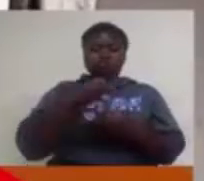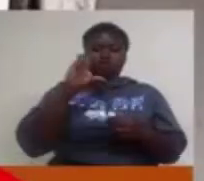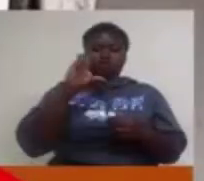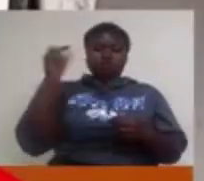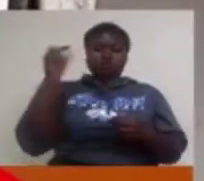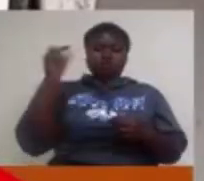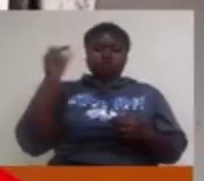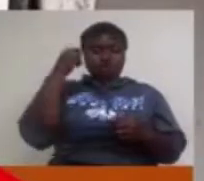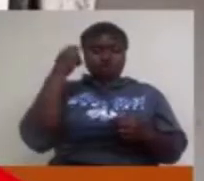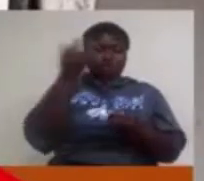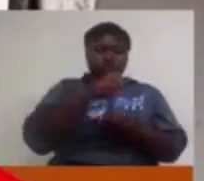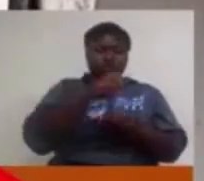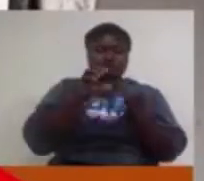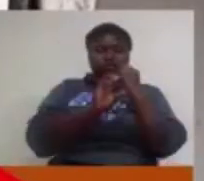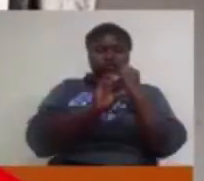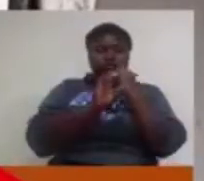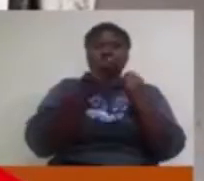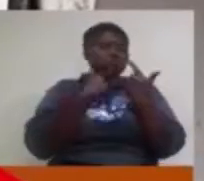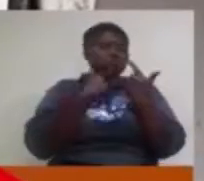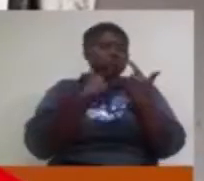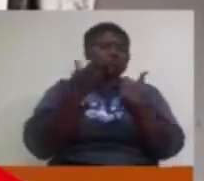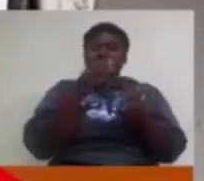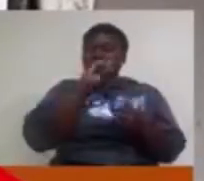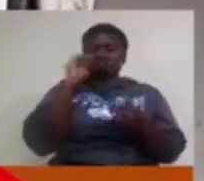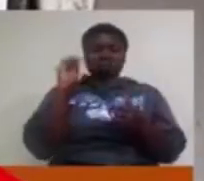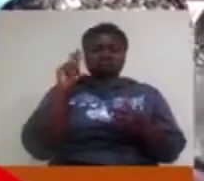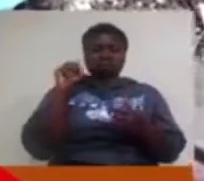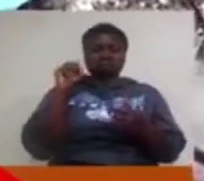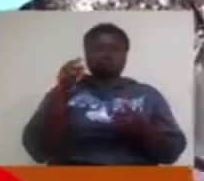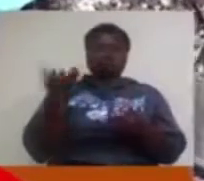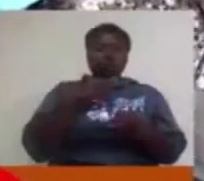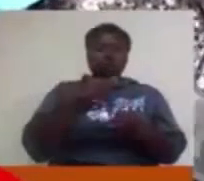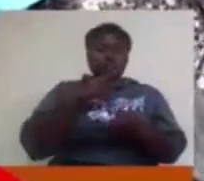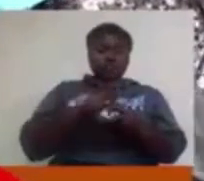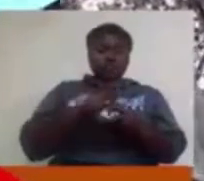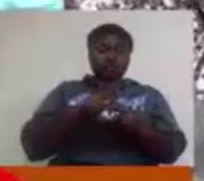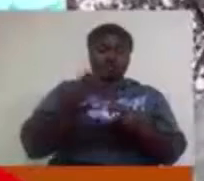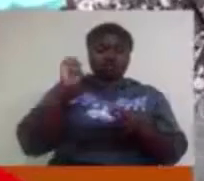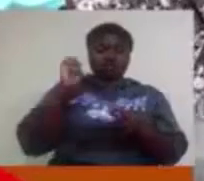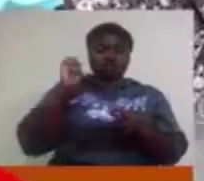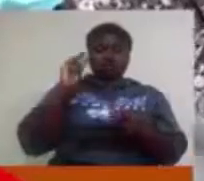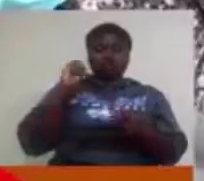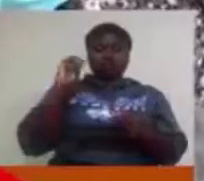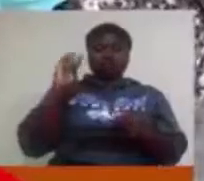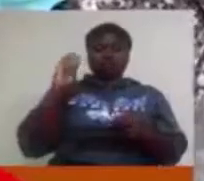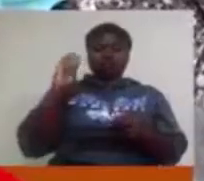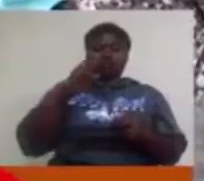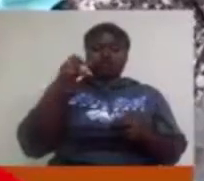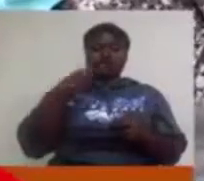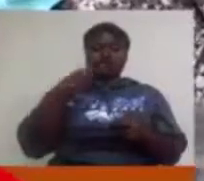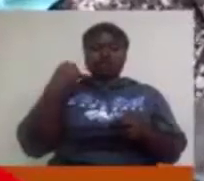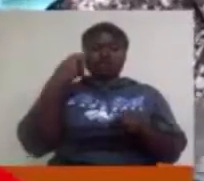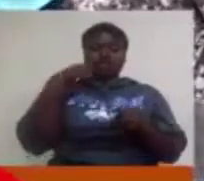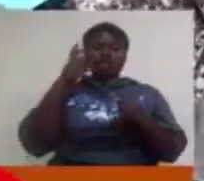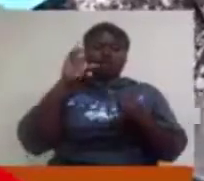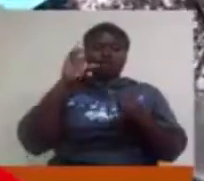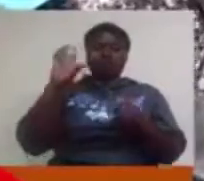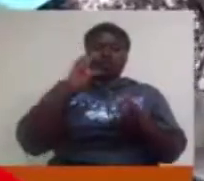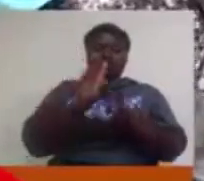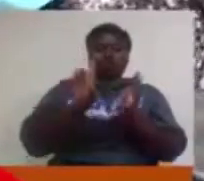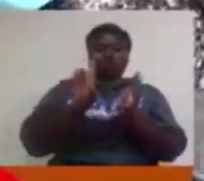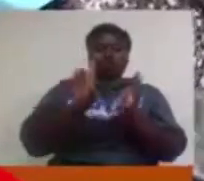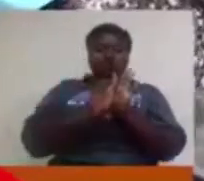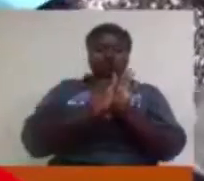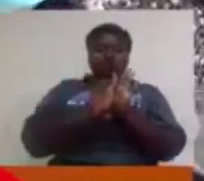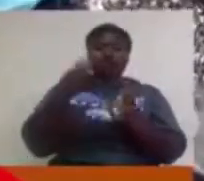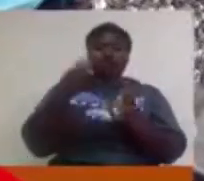ende ni areganite na Thitango ici. Jina langu ni Bernard Kipkoech Ngetich, wakili wa William Kamket Kasait